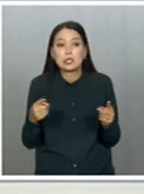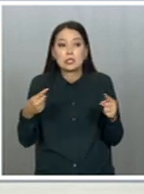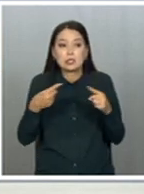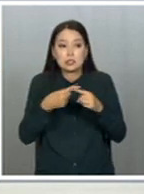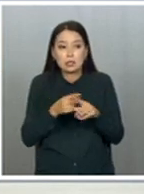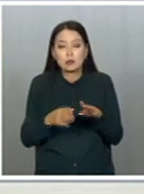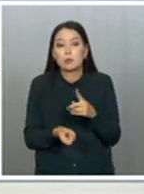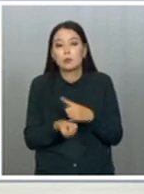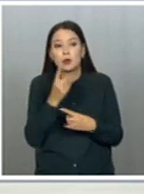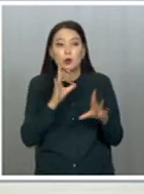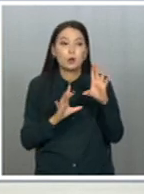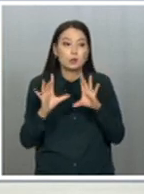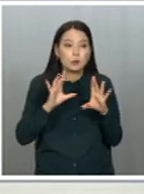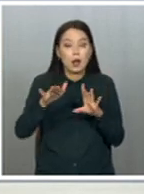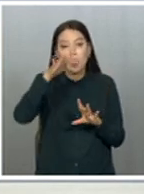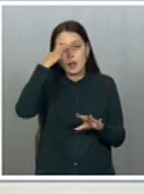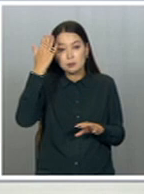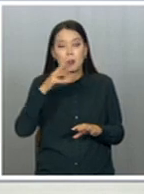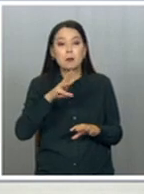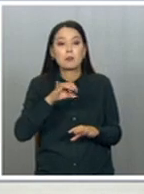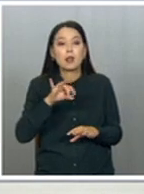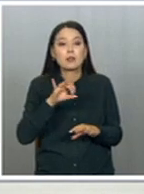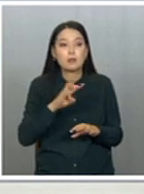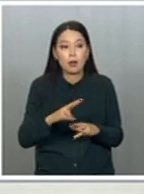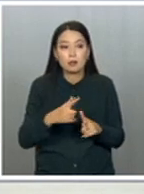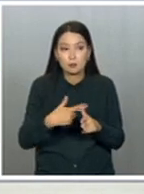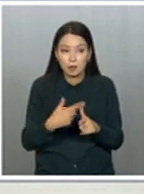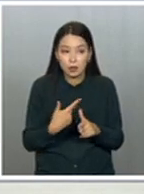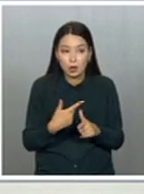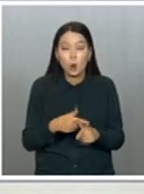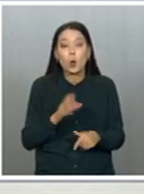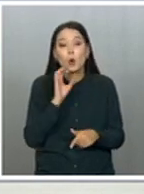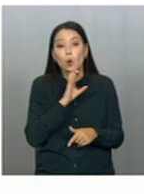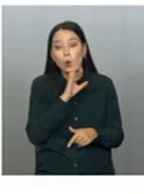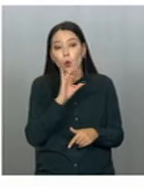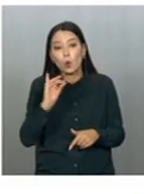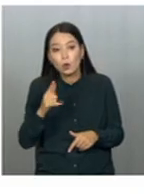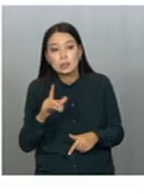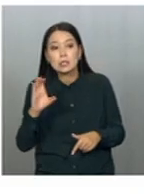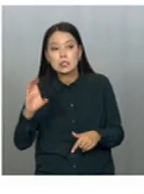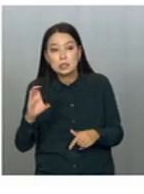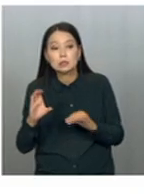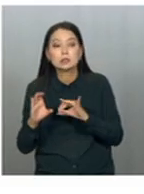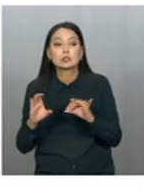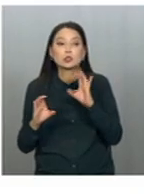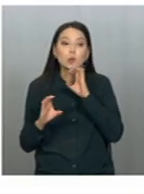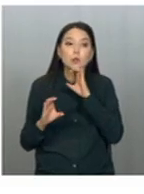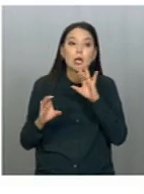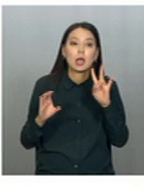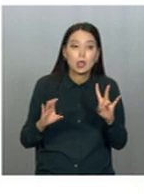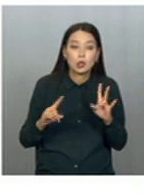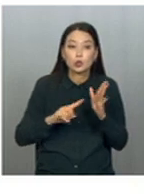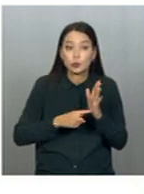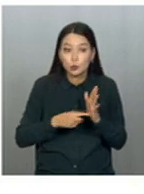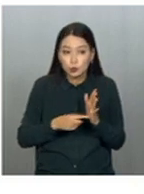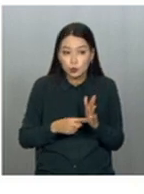дөңгелек аспан меридианы деп аталады. Оңтүстік S және солтүстік N нүктелерін қосатын тік сызық